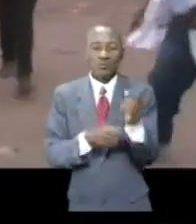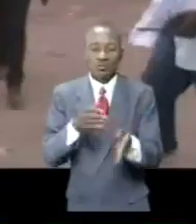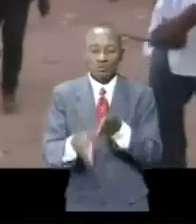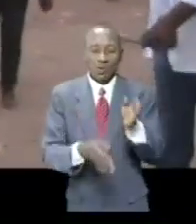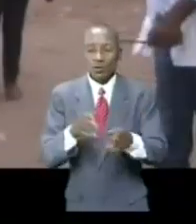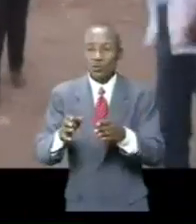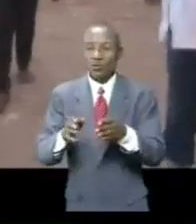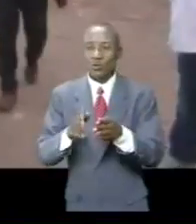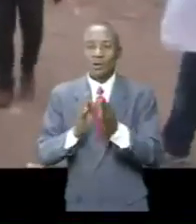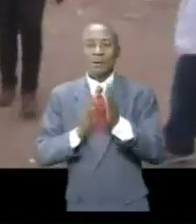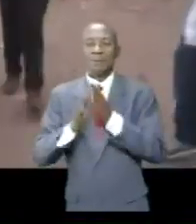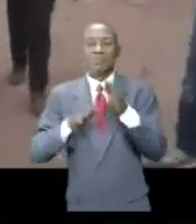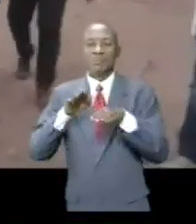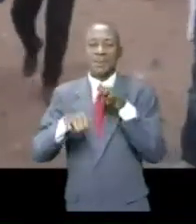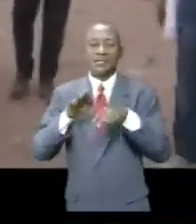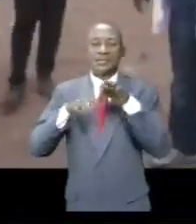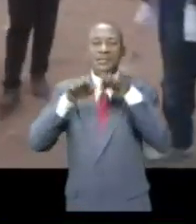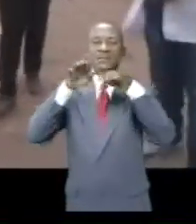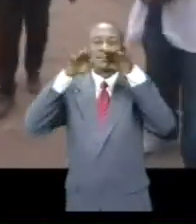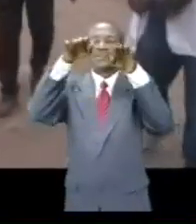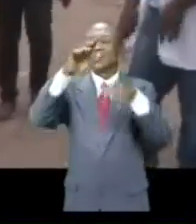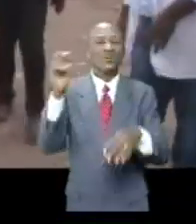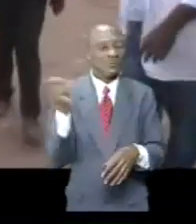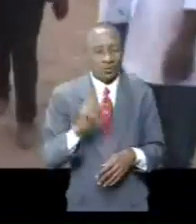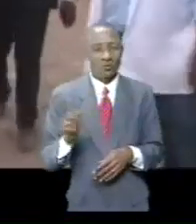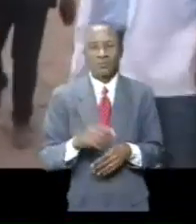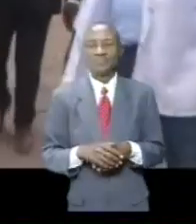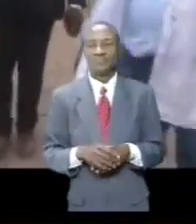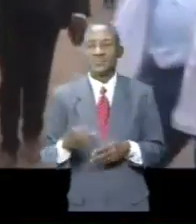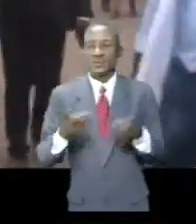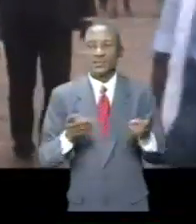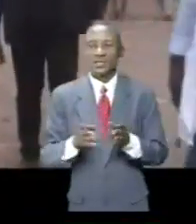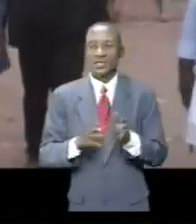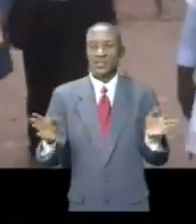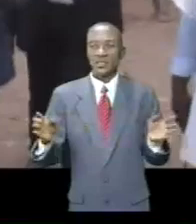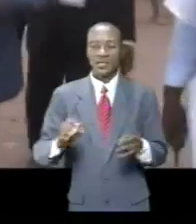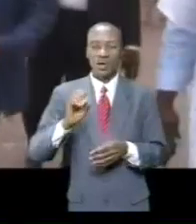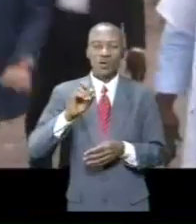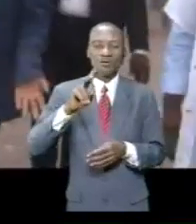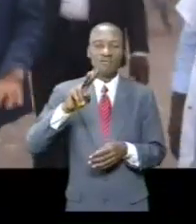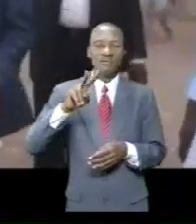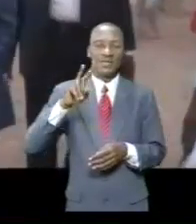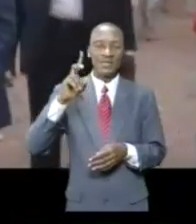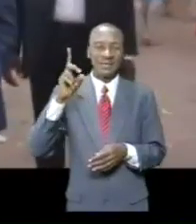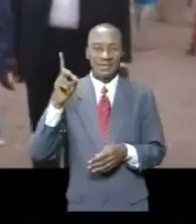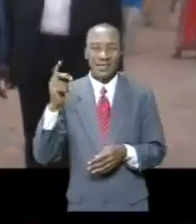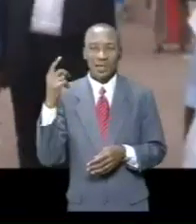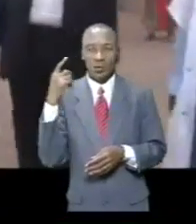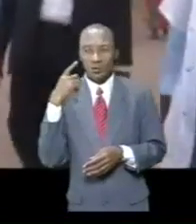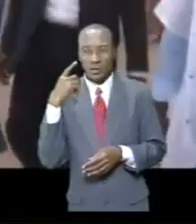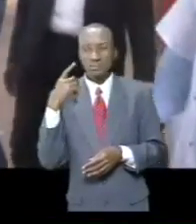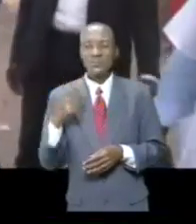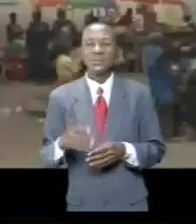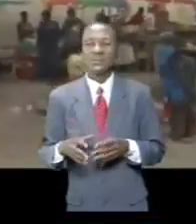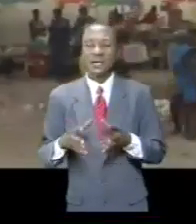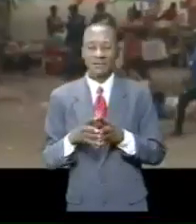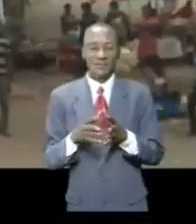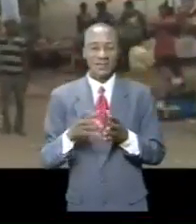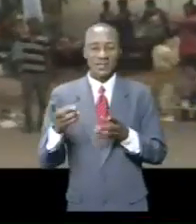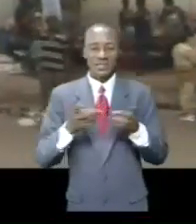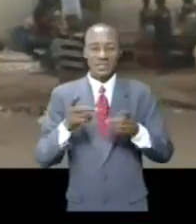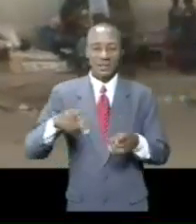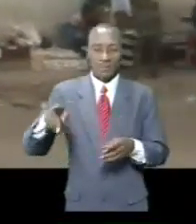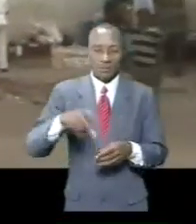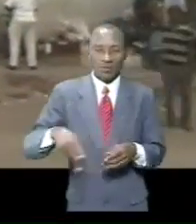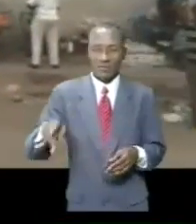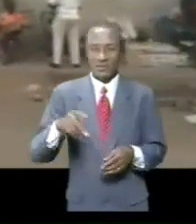Aussitôt informé de cette anarchie, le directeur général de l'OVD, ingénieur Victor Tumba-Chikela, accompagné du directeur provincial